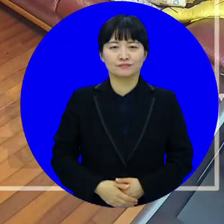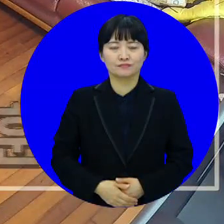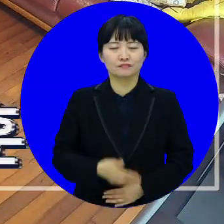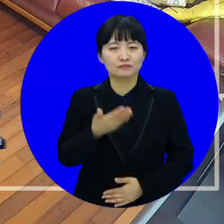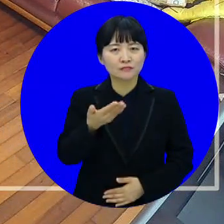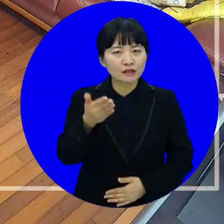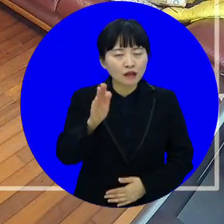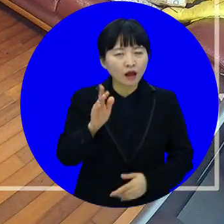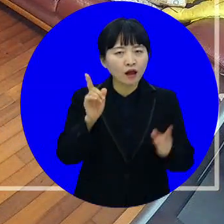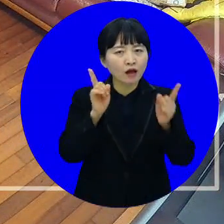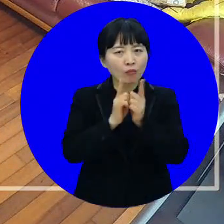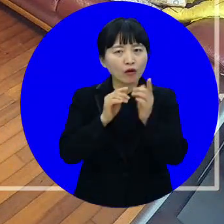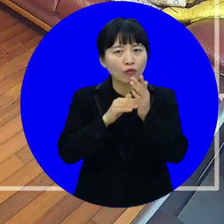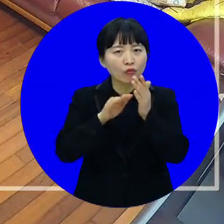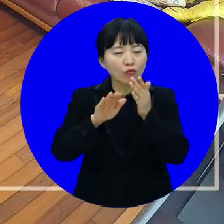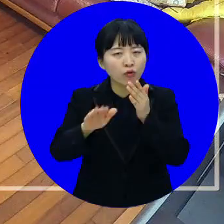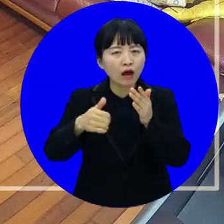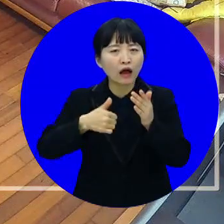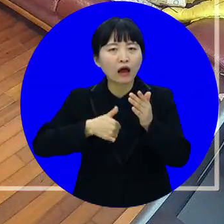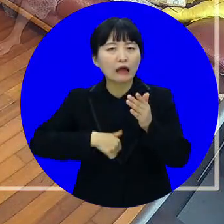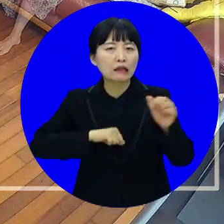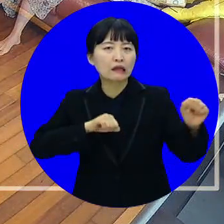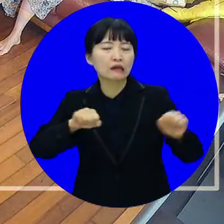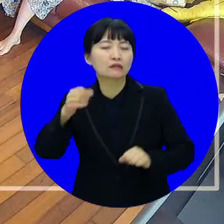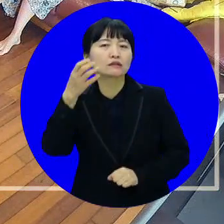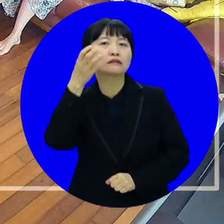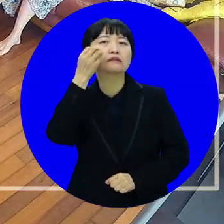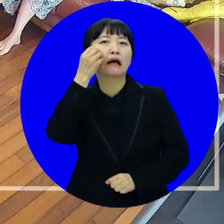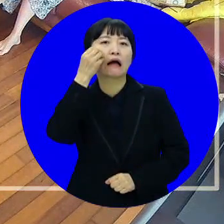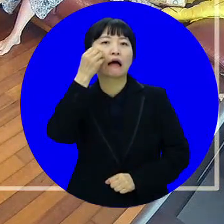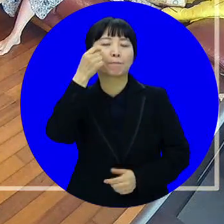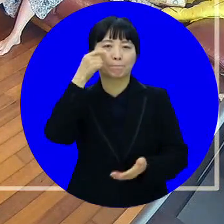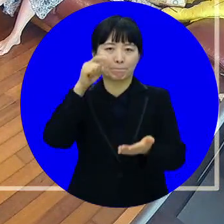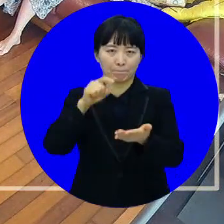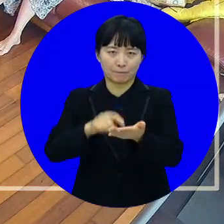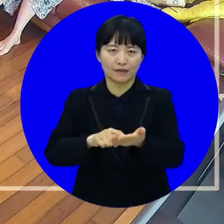그런데 면접 교섭 이후 지훈이의 이상한 행동이 포착됐습니다.